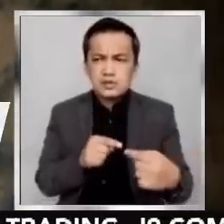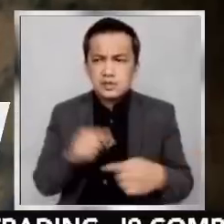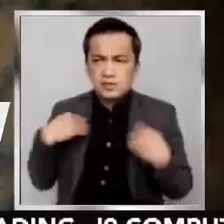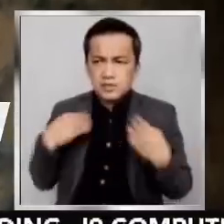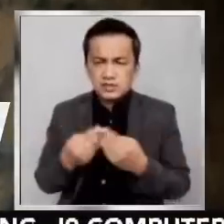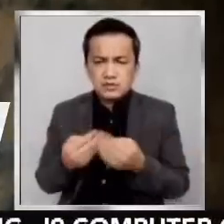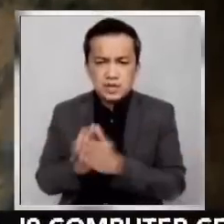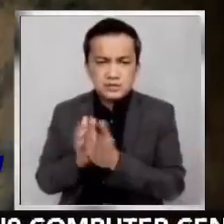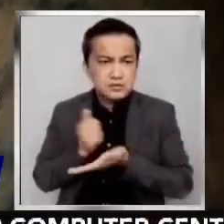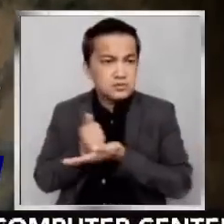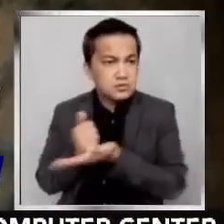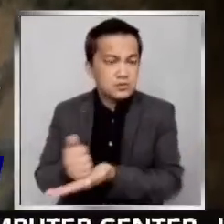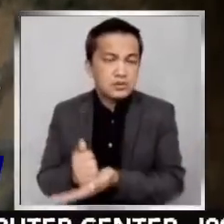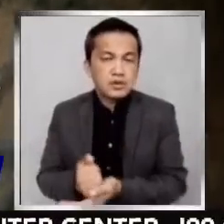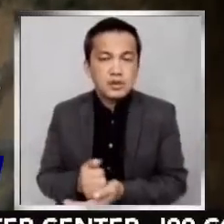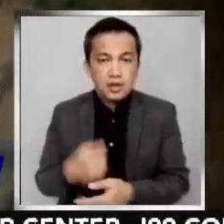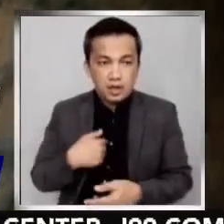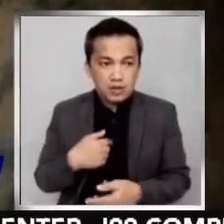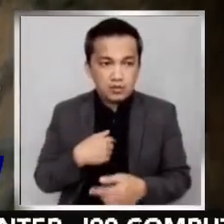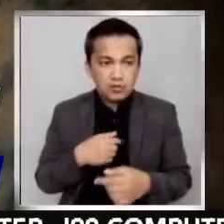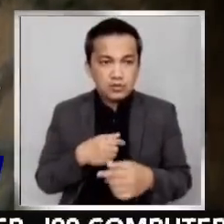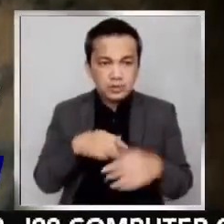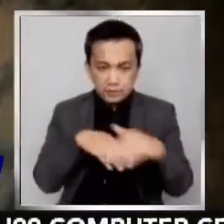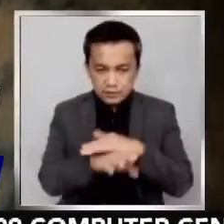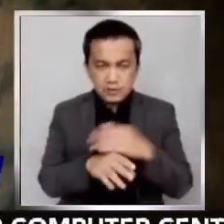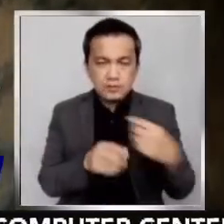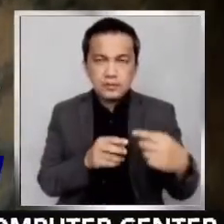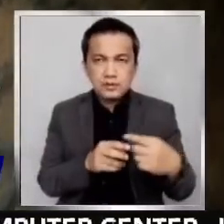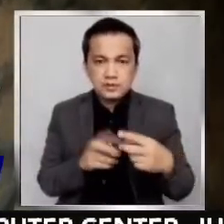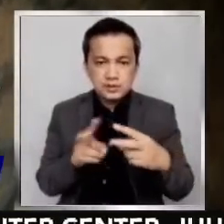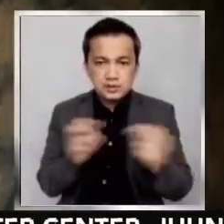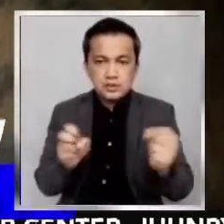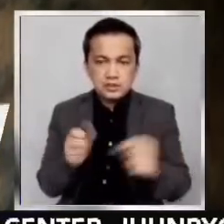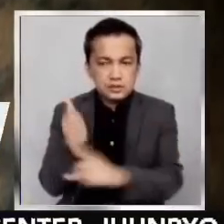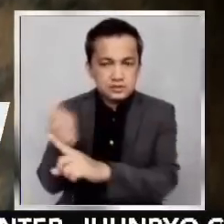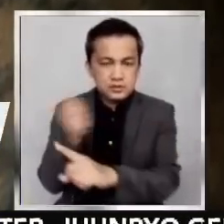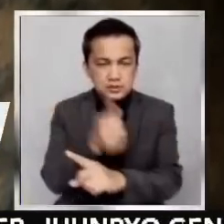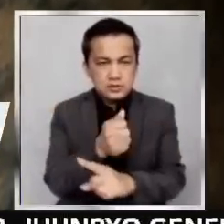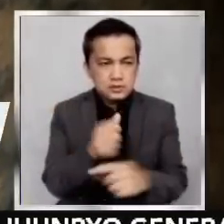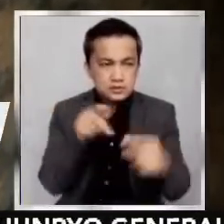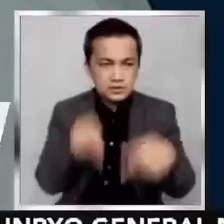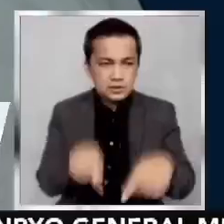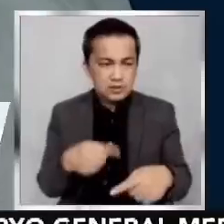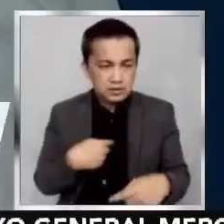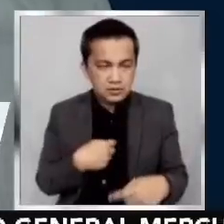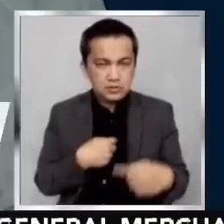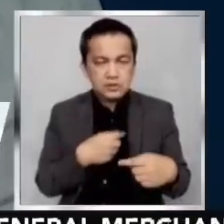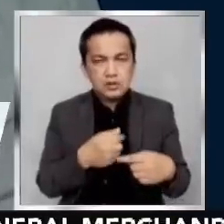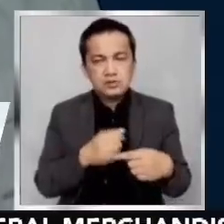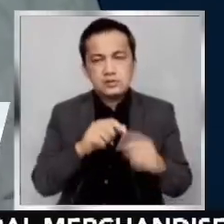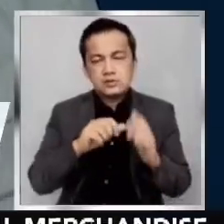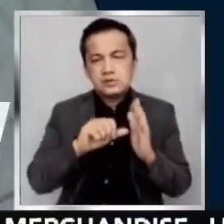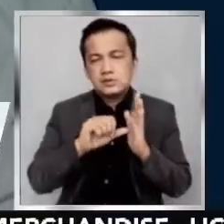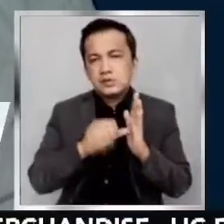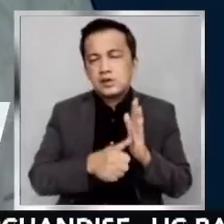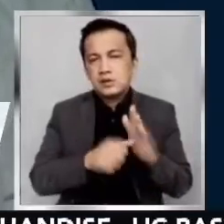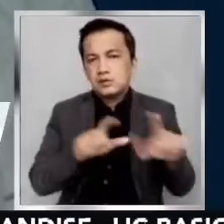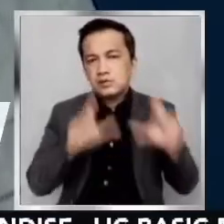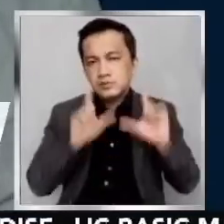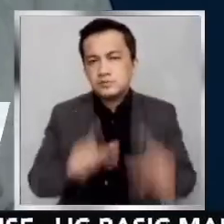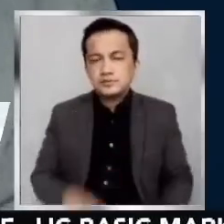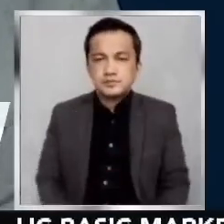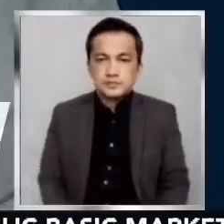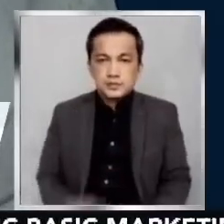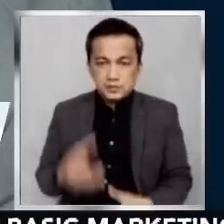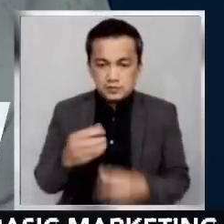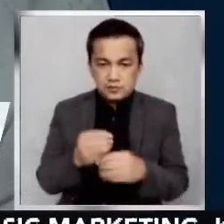Okay. Ako po yung napasubo dyan. Inareglo nila yung sarili nila roon sa tao, tapos ako naman to na din. At bukod sa naturang krimen,